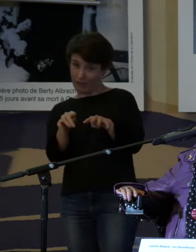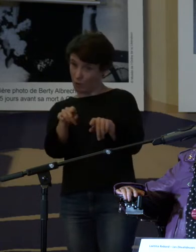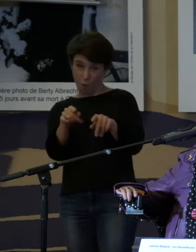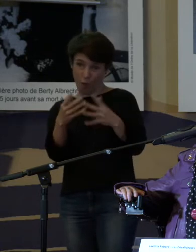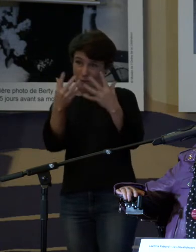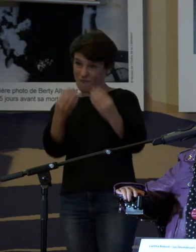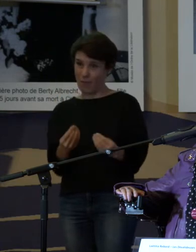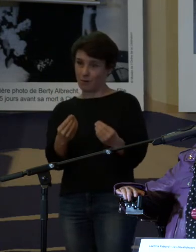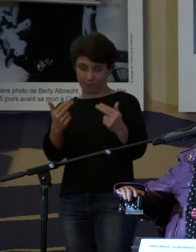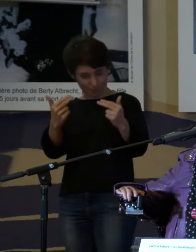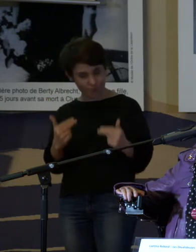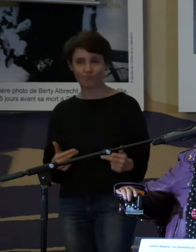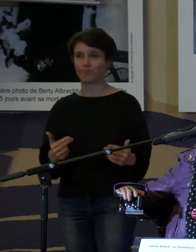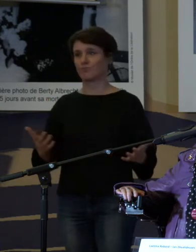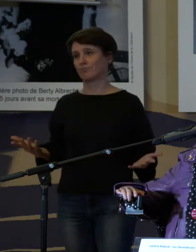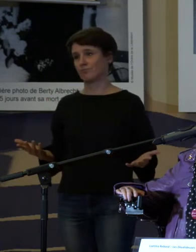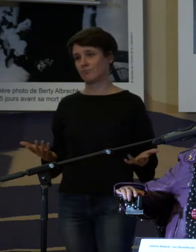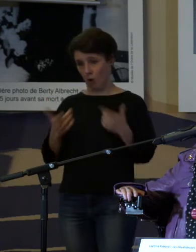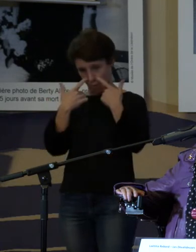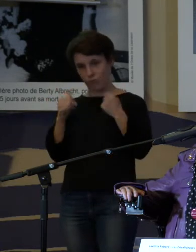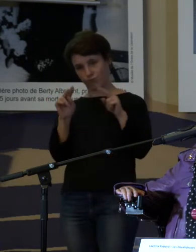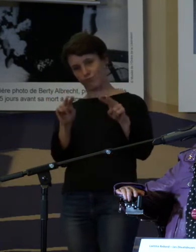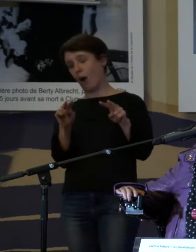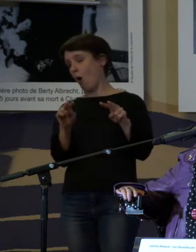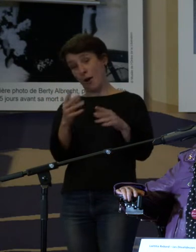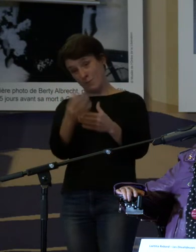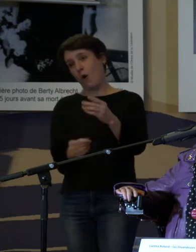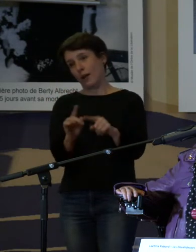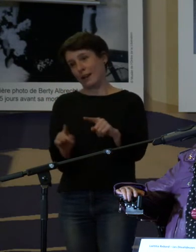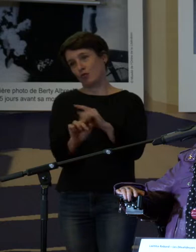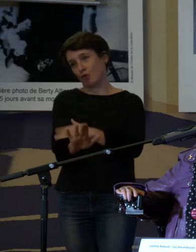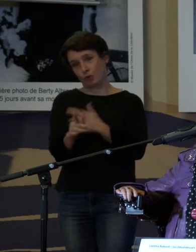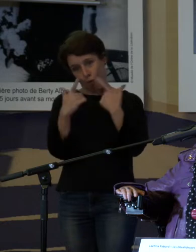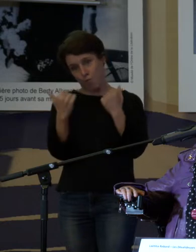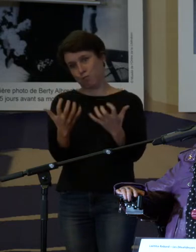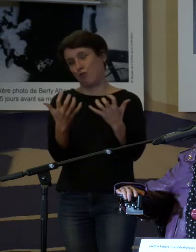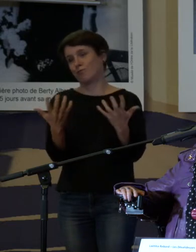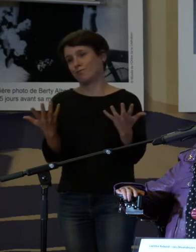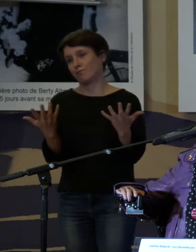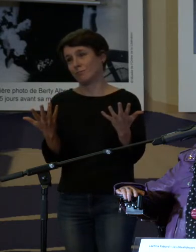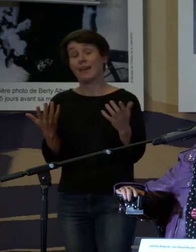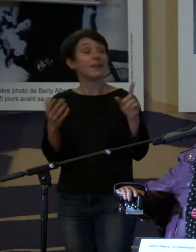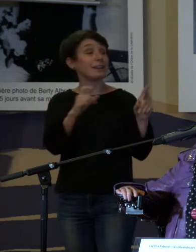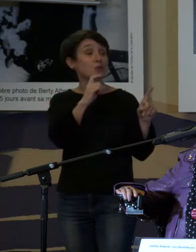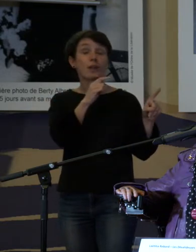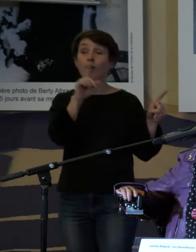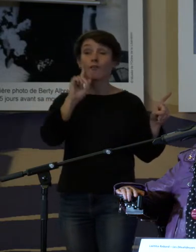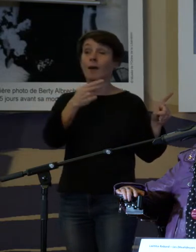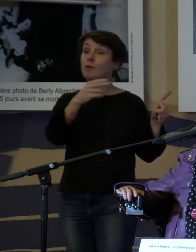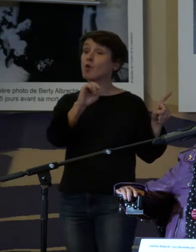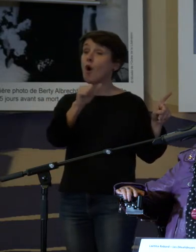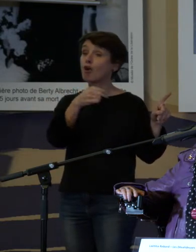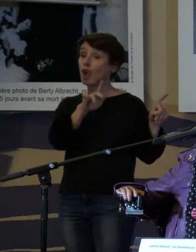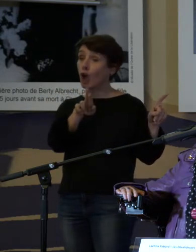voyez, à qui il manquerait quelque chose. Et donc, comme l'a dit Noanger, le validisme, c'est évidemment une